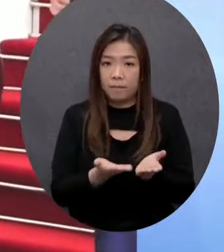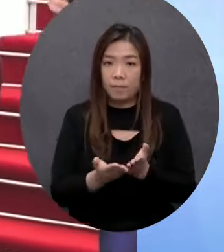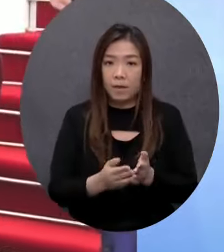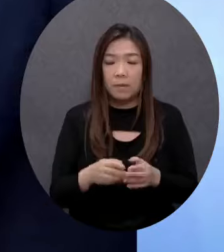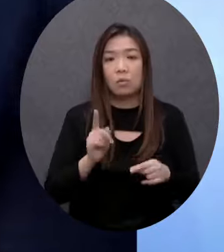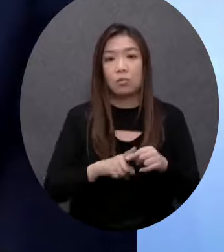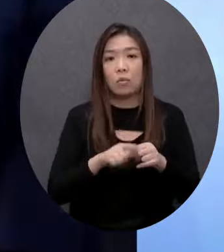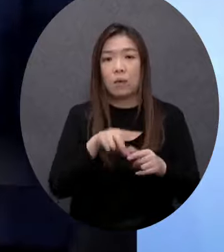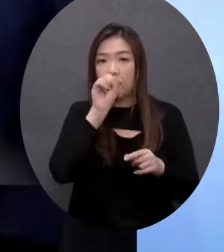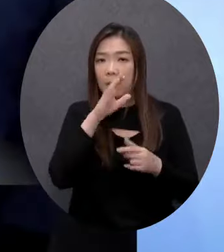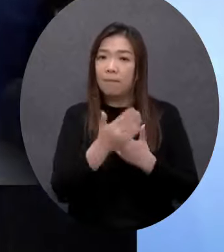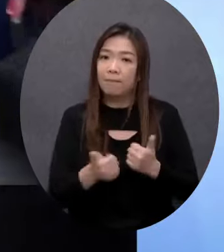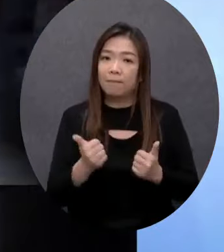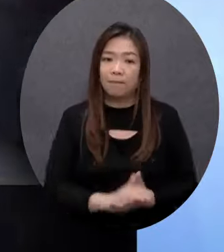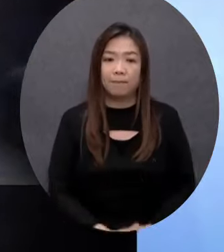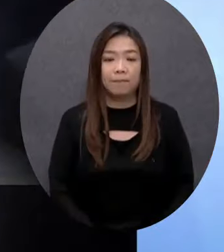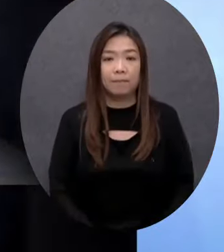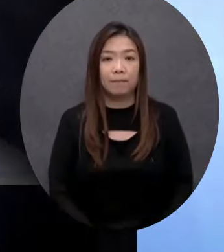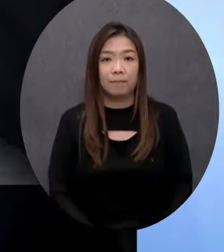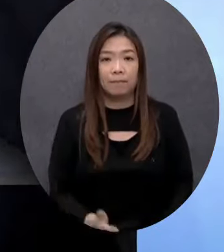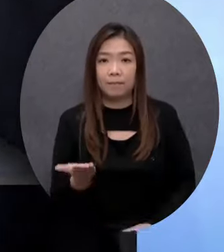好。